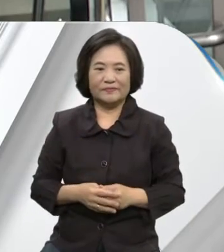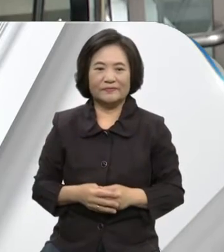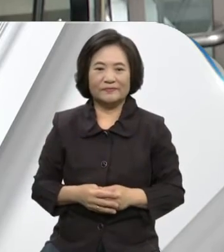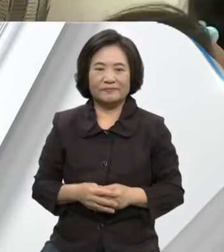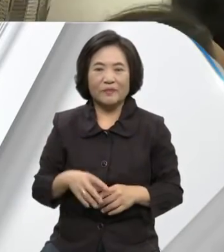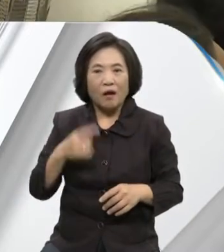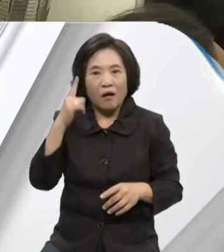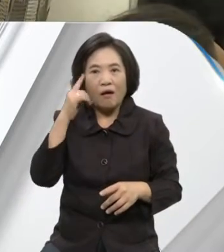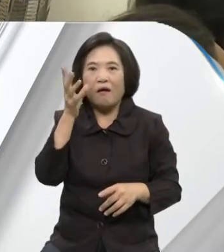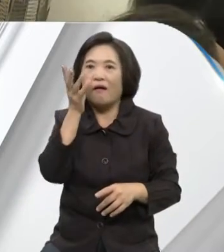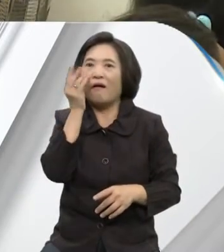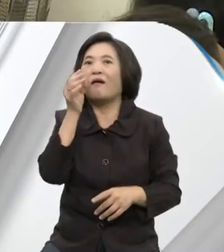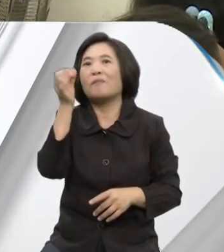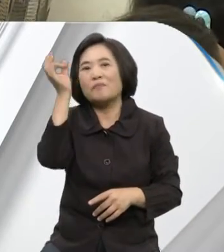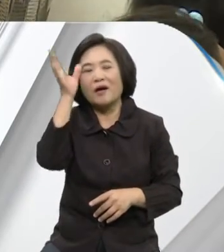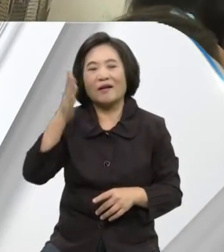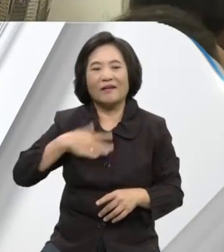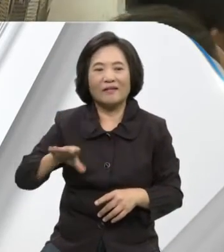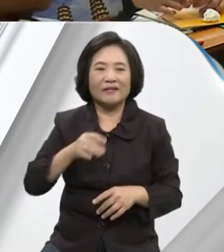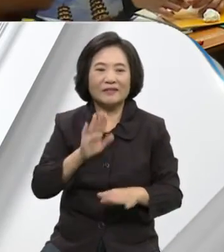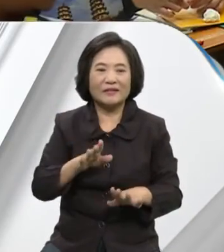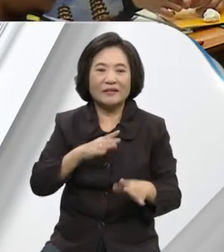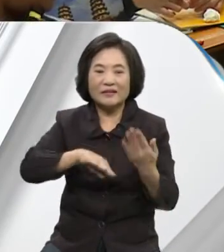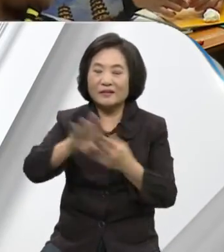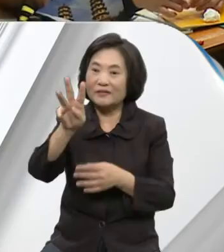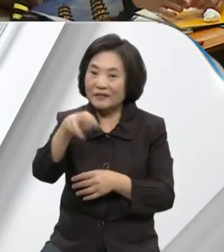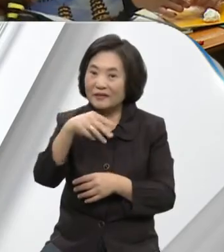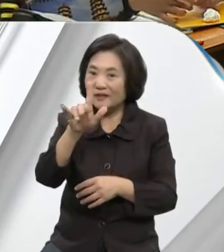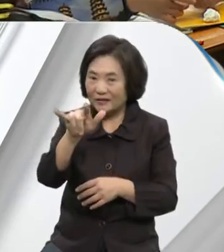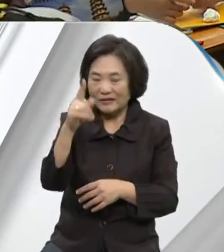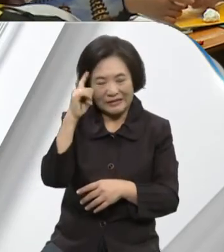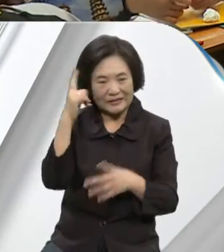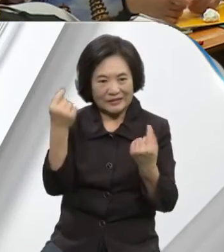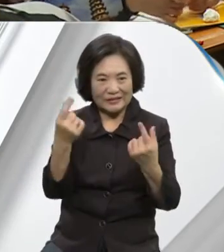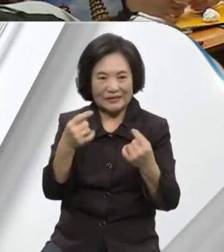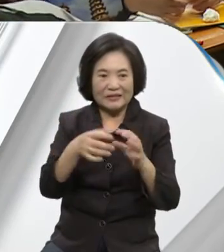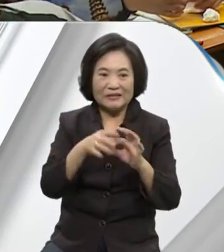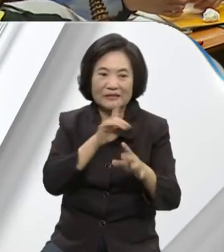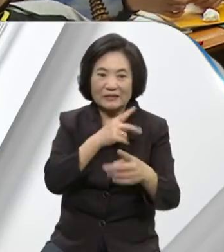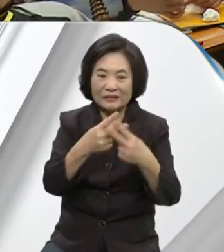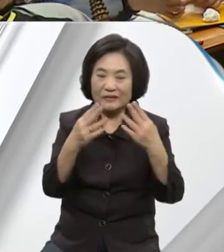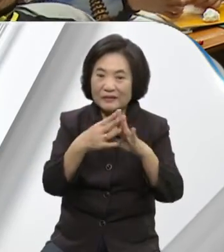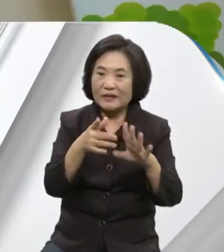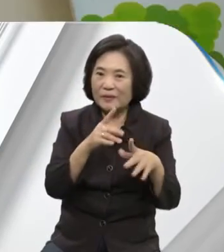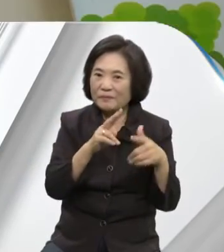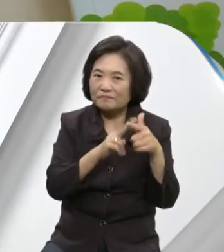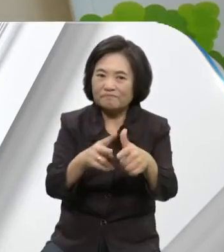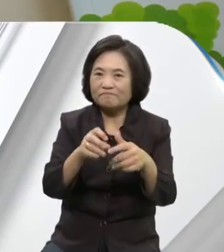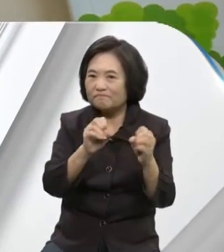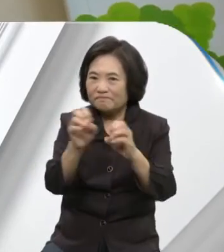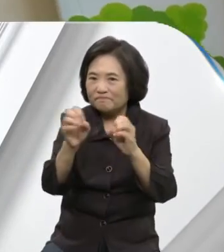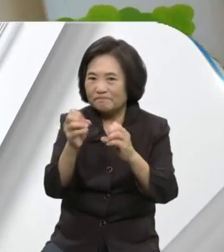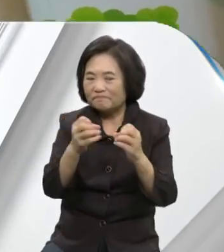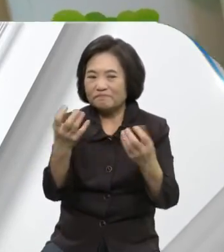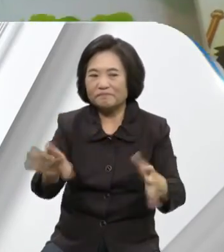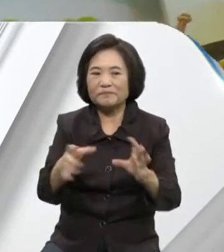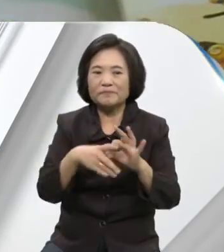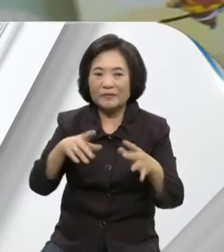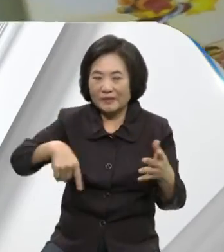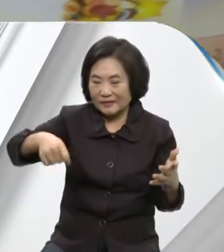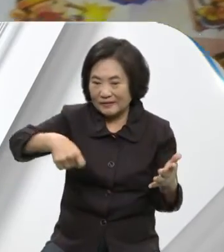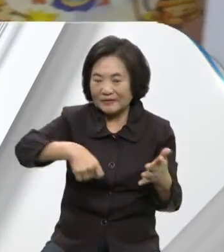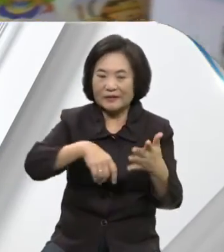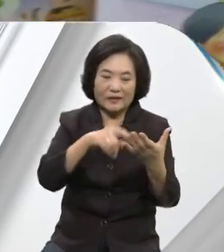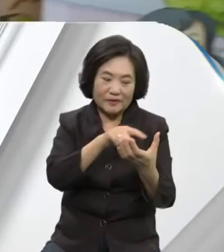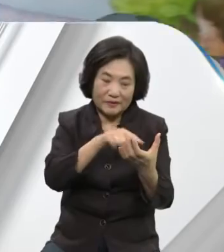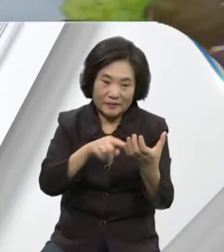阿都怪准了。 云林仑北东兴国小教师廖伟新，三万头做旧安卡的客话传承，佮开发旧安卡教